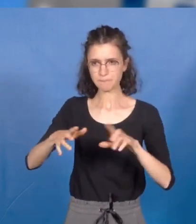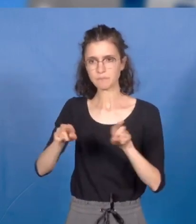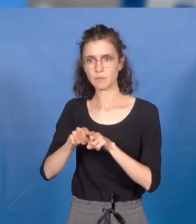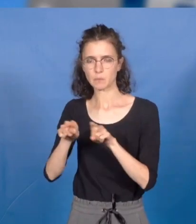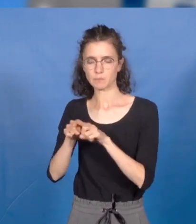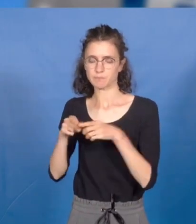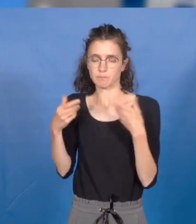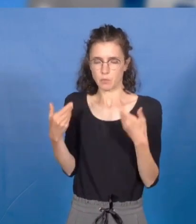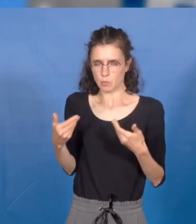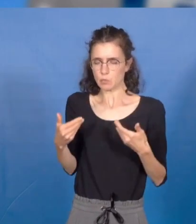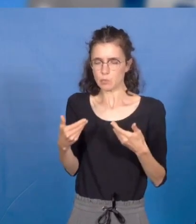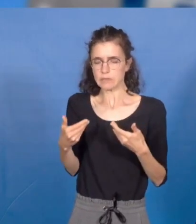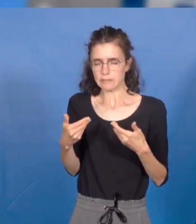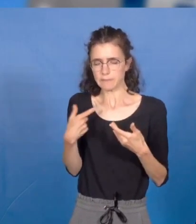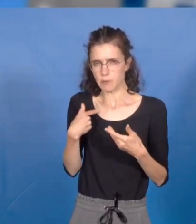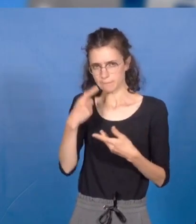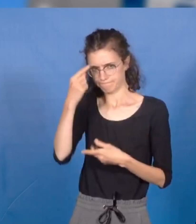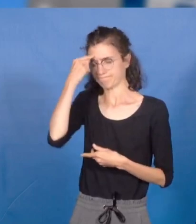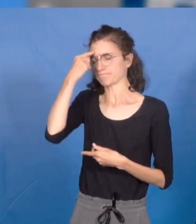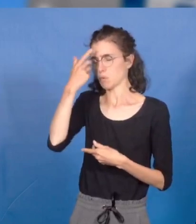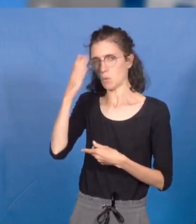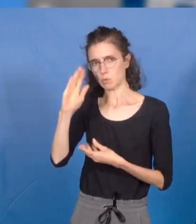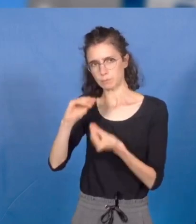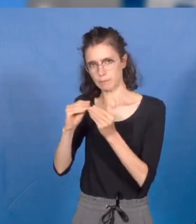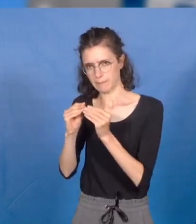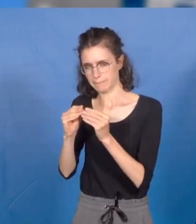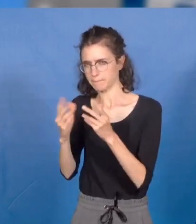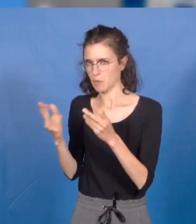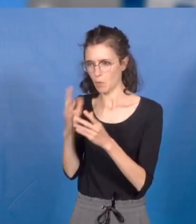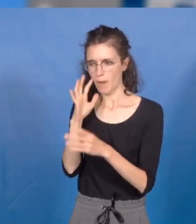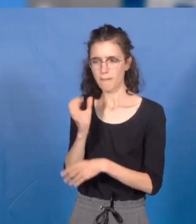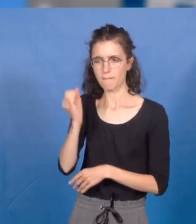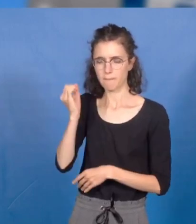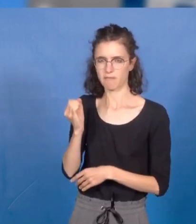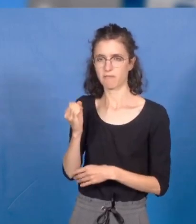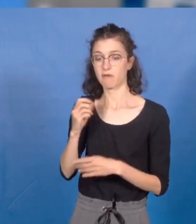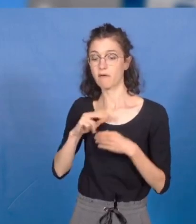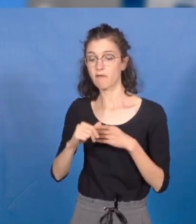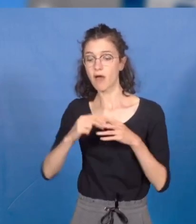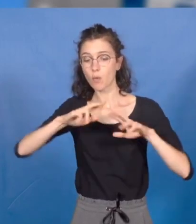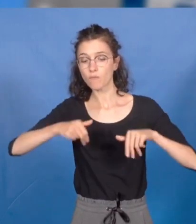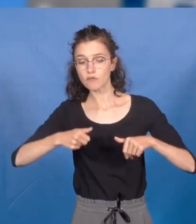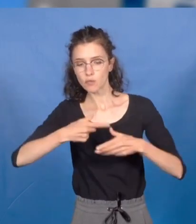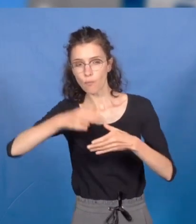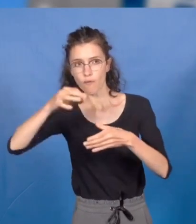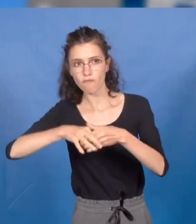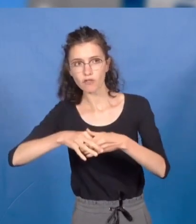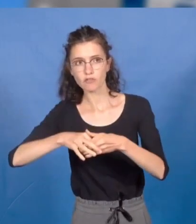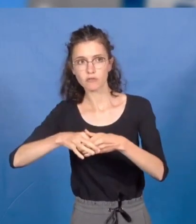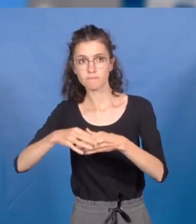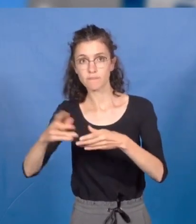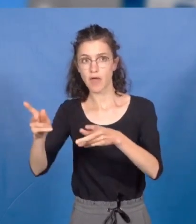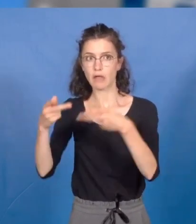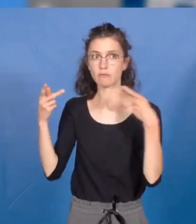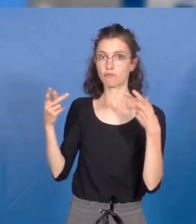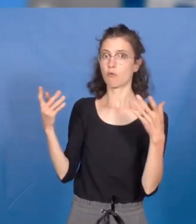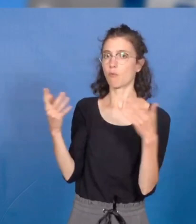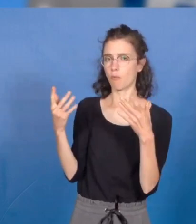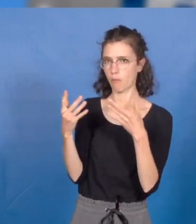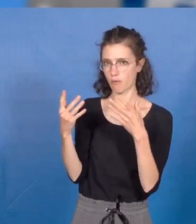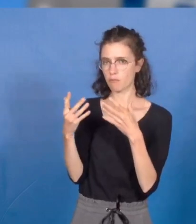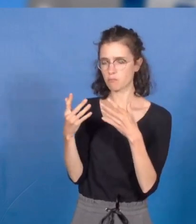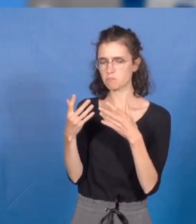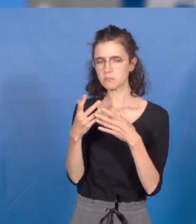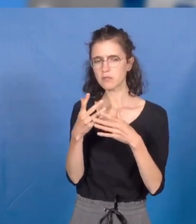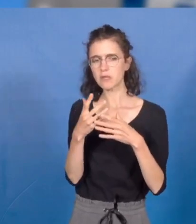autre détail qui m'interpelle. Dans la convention que nous nous apprêtons à voter, il est énoncé la chose suivante. Les opérations de sécurité du site